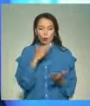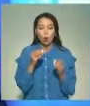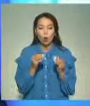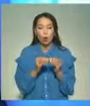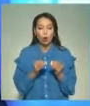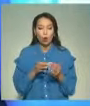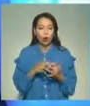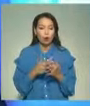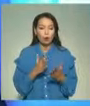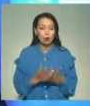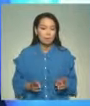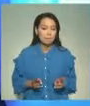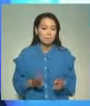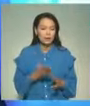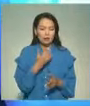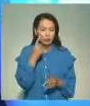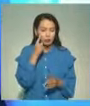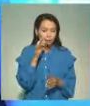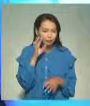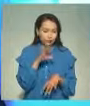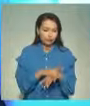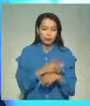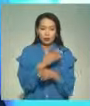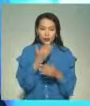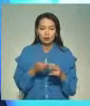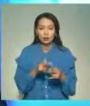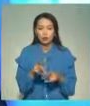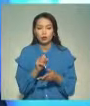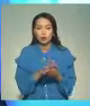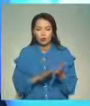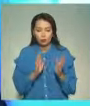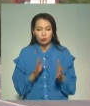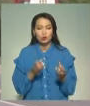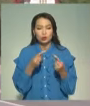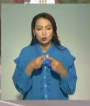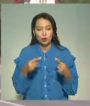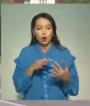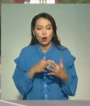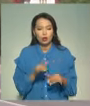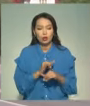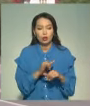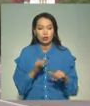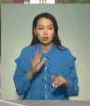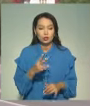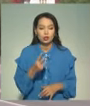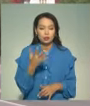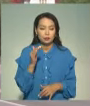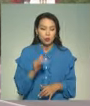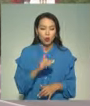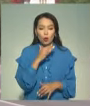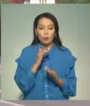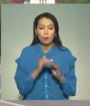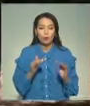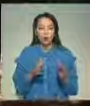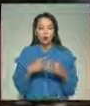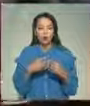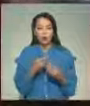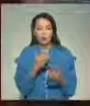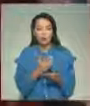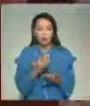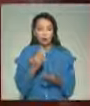жылдың ішінде мүлде қылмыс болмаған. Бұл жұмыстар жалғасады. Үлгілі ауылдарда көбейтеміз. Өңірде 25 мыңға жуық көп балалы отбасы бар.